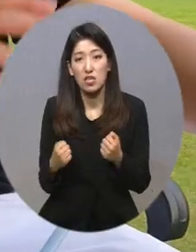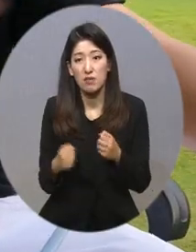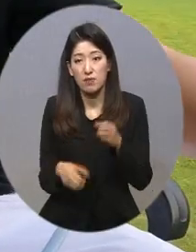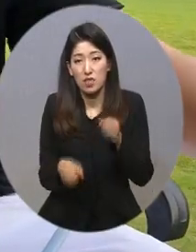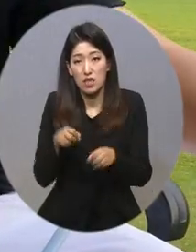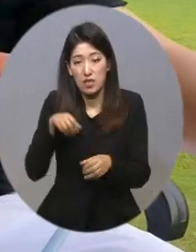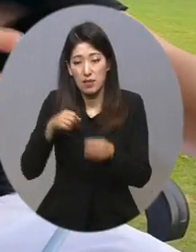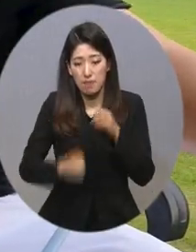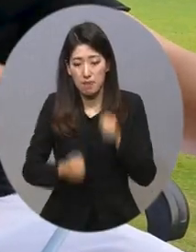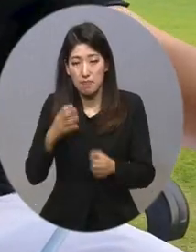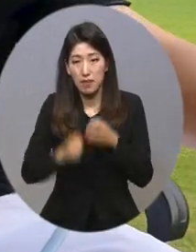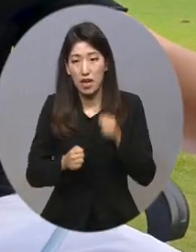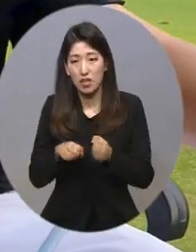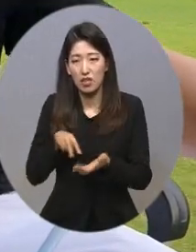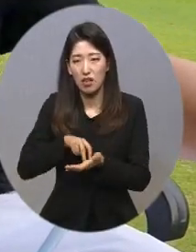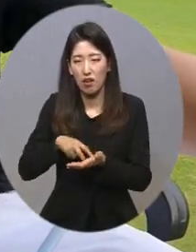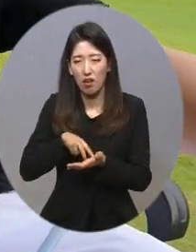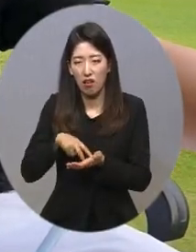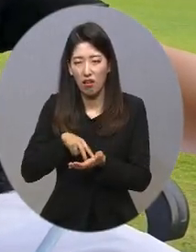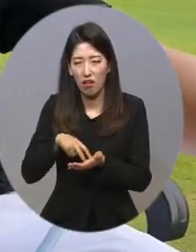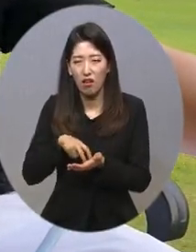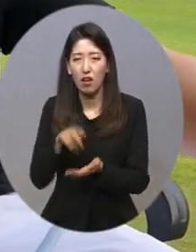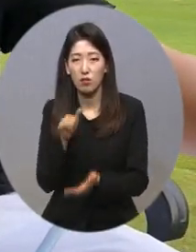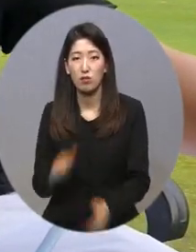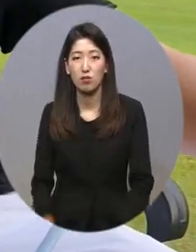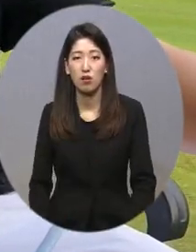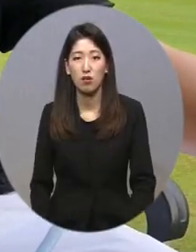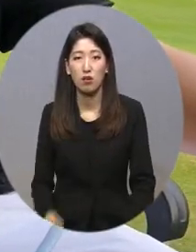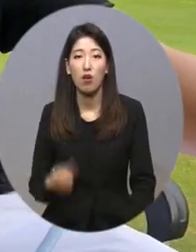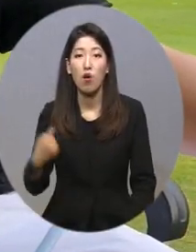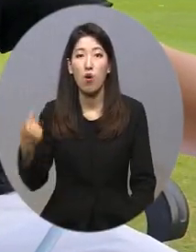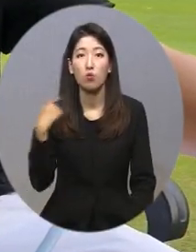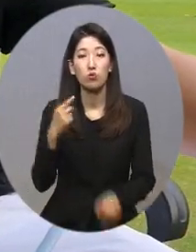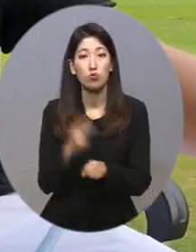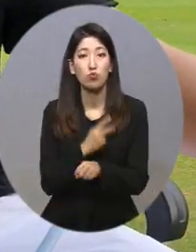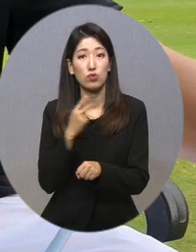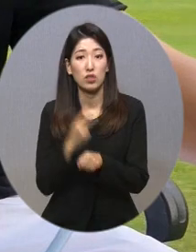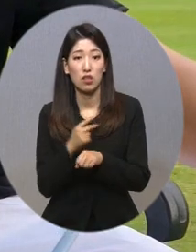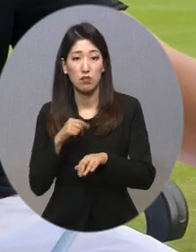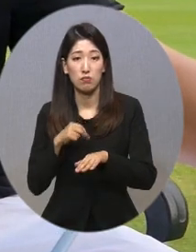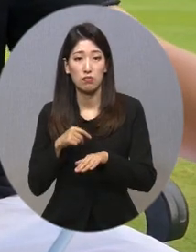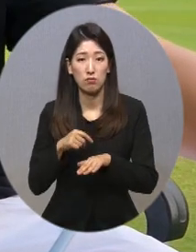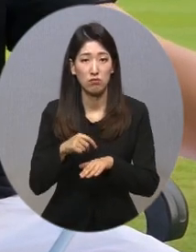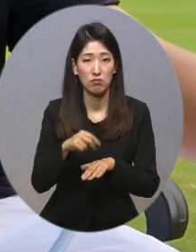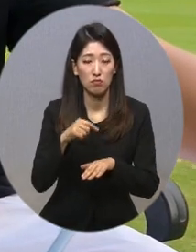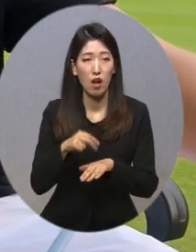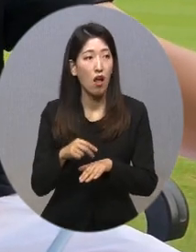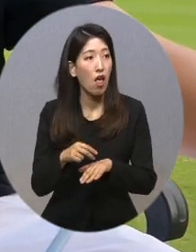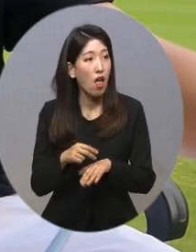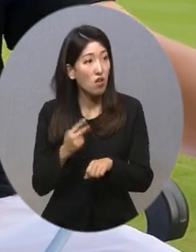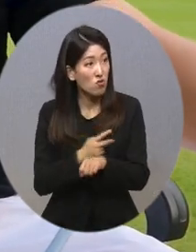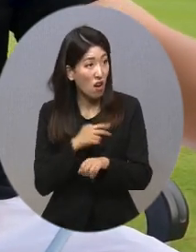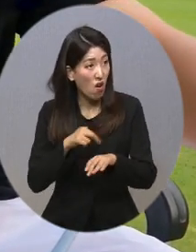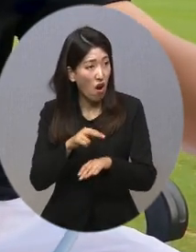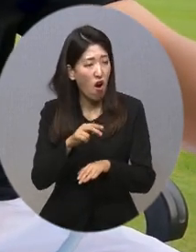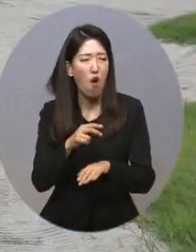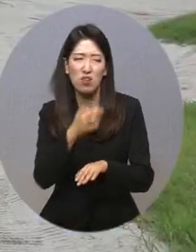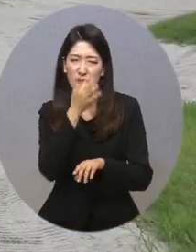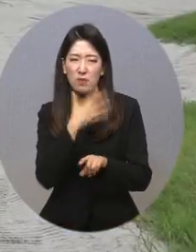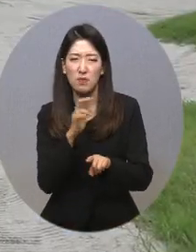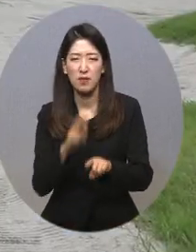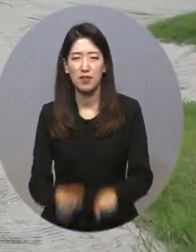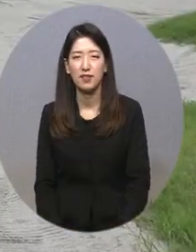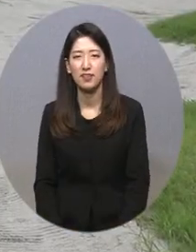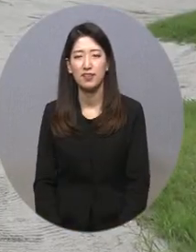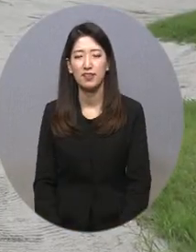부실거려 일단. 그럼 다리에 힘이 빠져. 어제 산보 했는데 2시간? 너무 어제? 많이 했나? 너무 많이 했네. 그럼 지금 산보 너무 많이 했나?